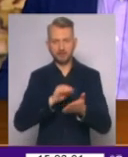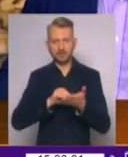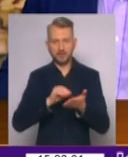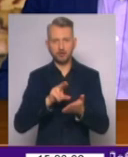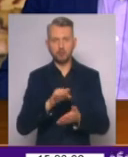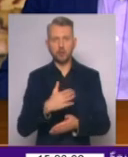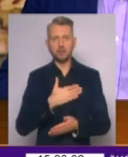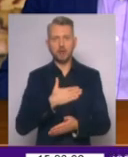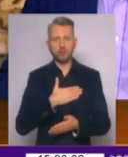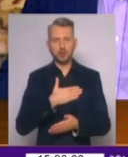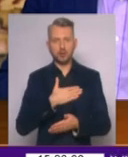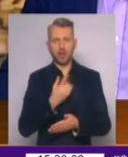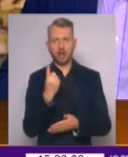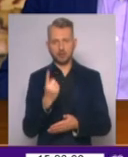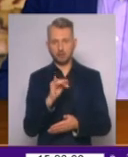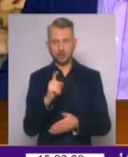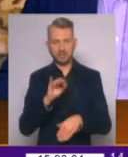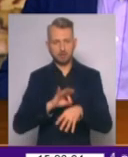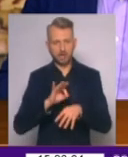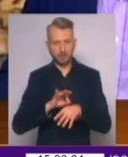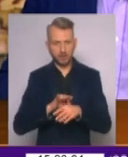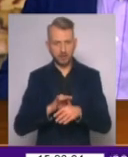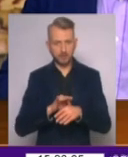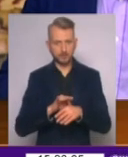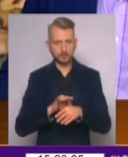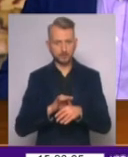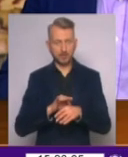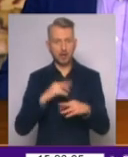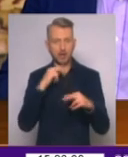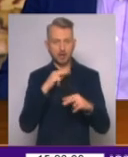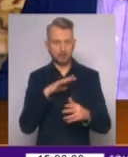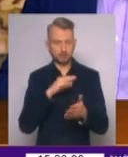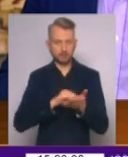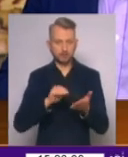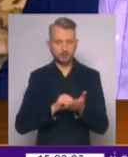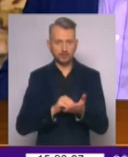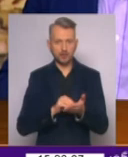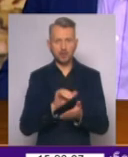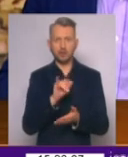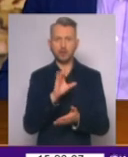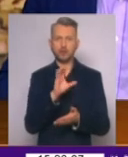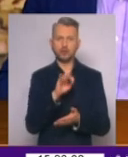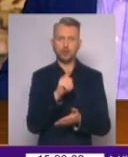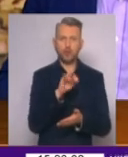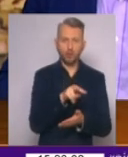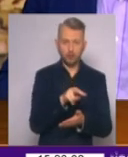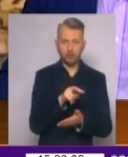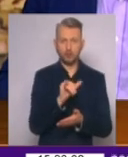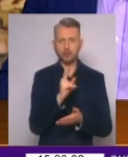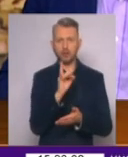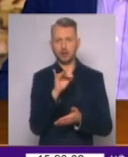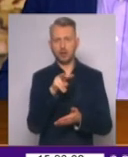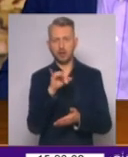по-моему, одному из заболеваний лекарства. Ну, это Уршахол, Угрыв. Ну, у